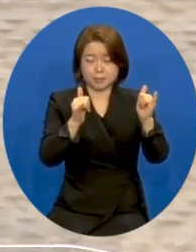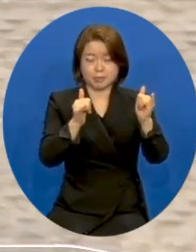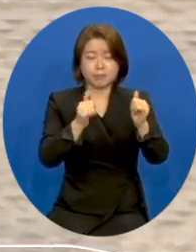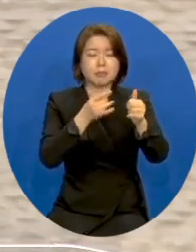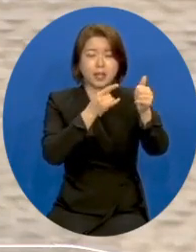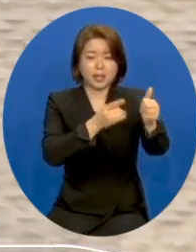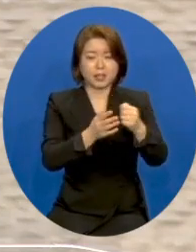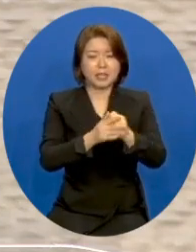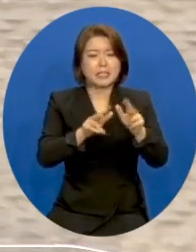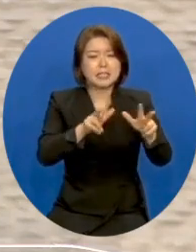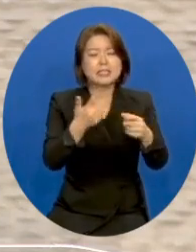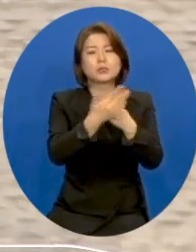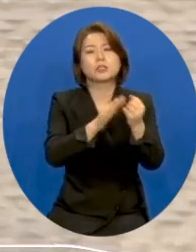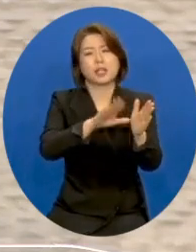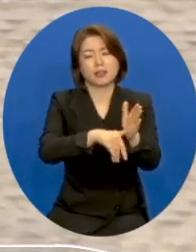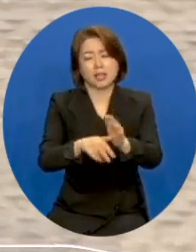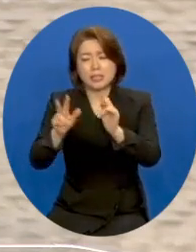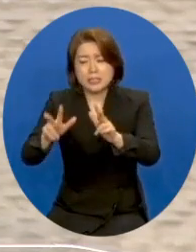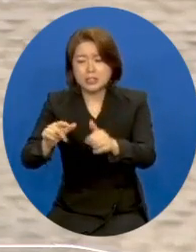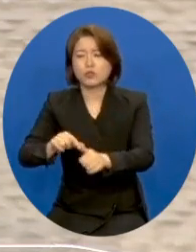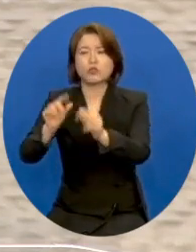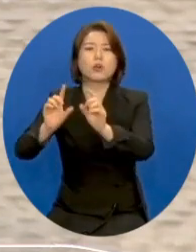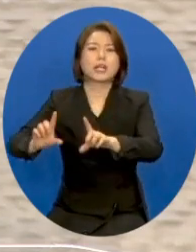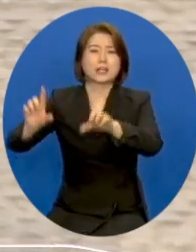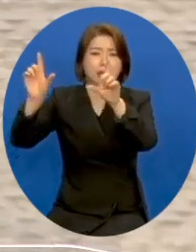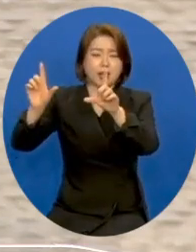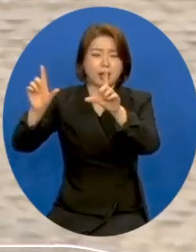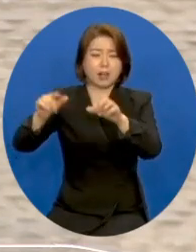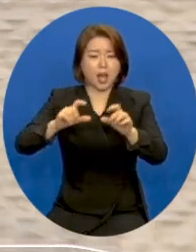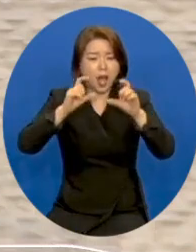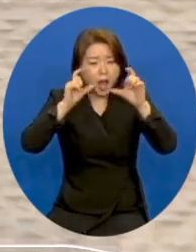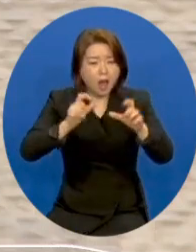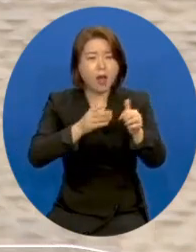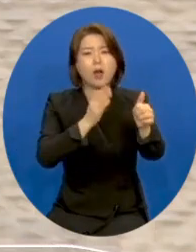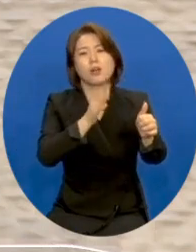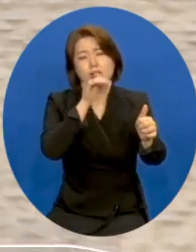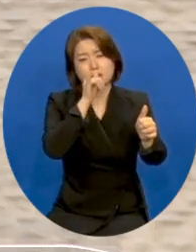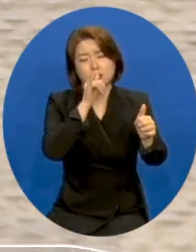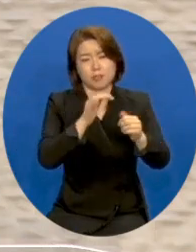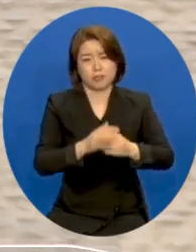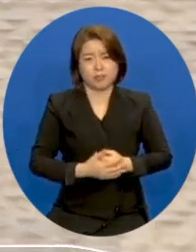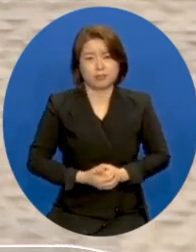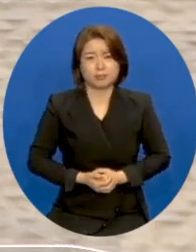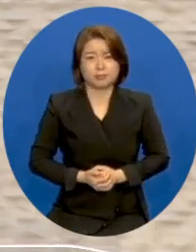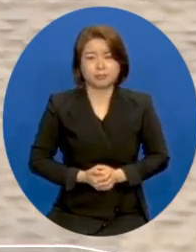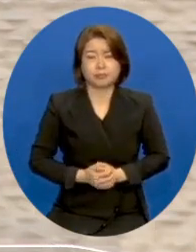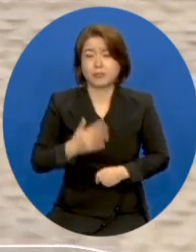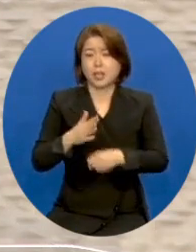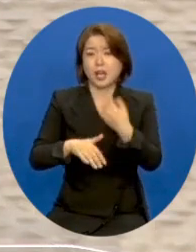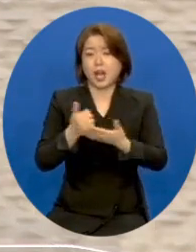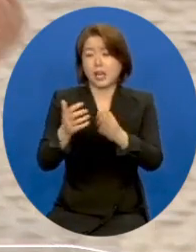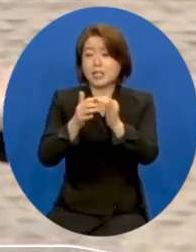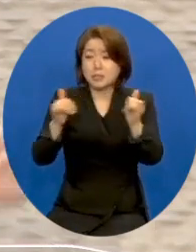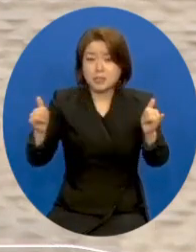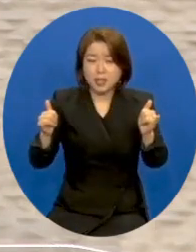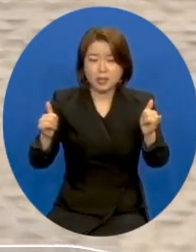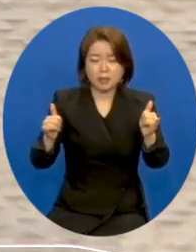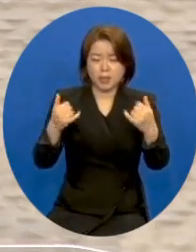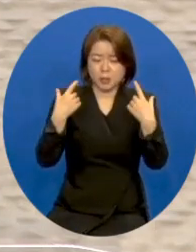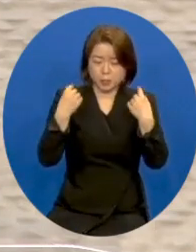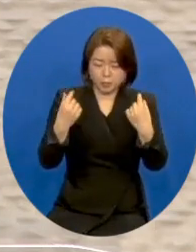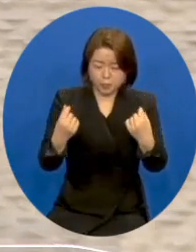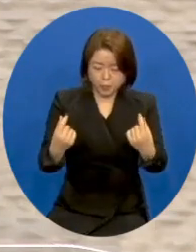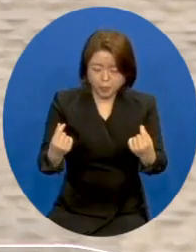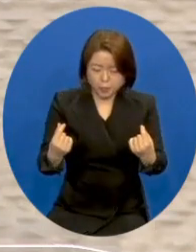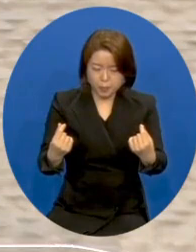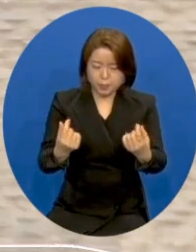은혜의 때요, 지금이야말로 구원의 날이라고 선포하고 있지 않습니까? 하나님의 사람들의 일관된